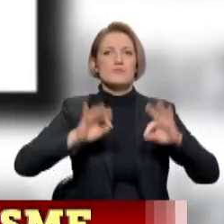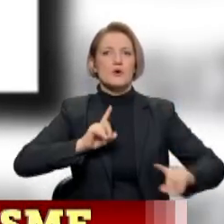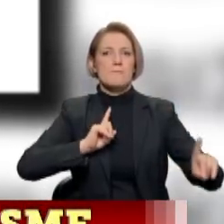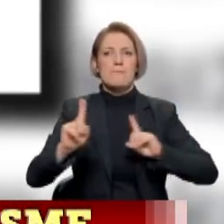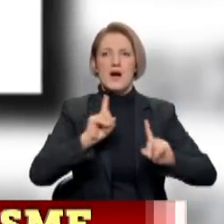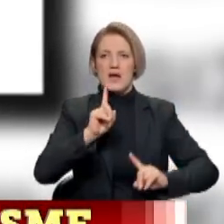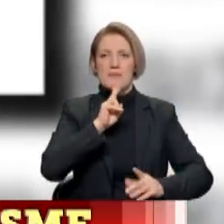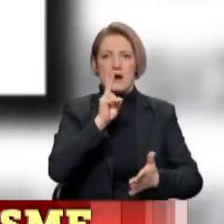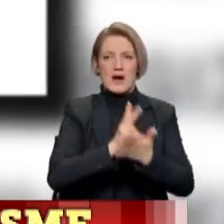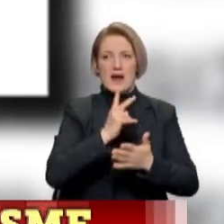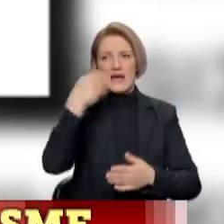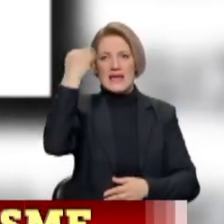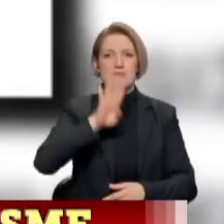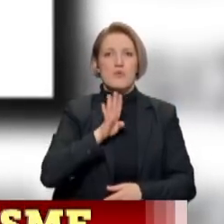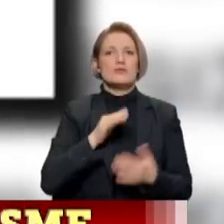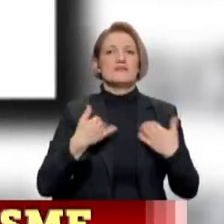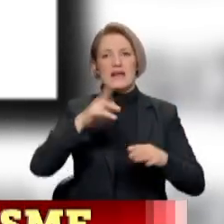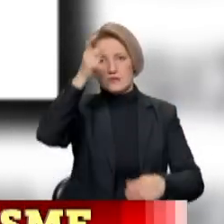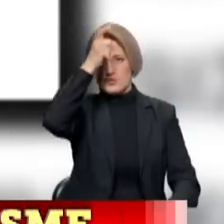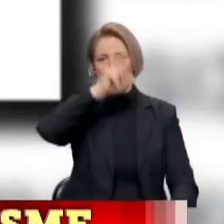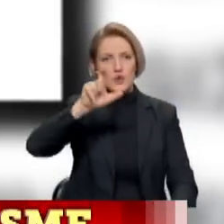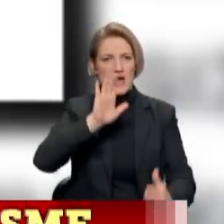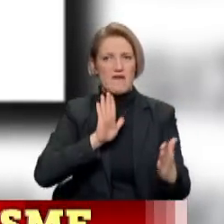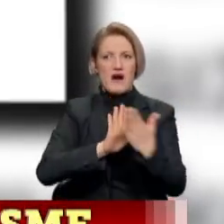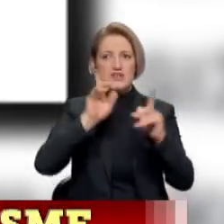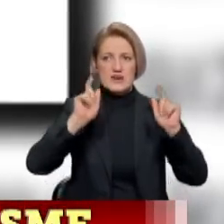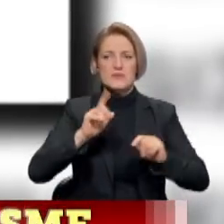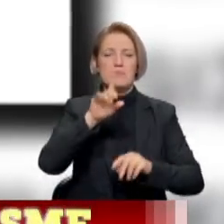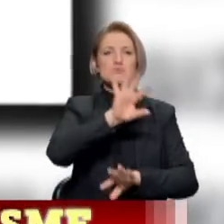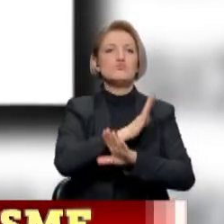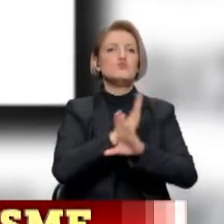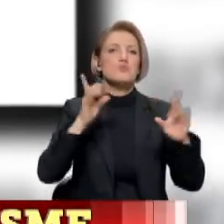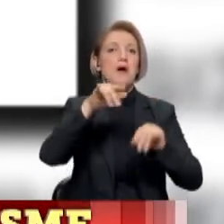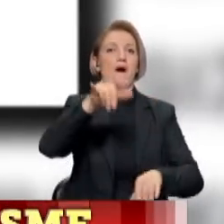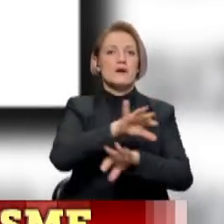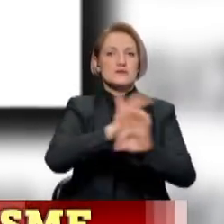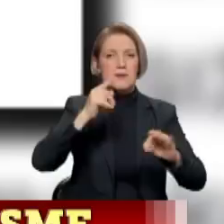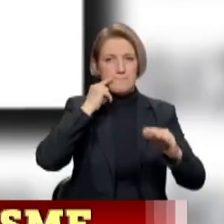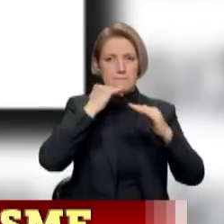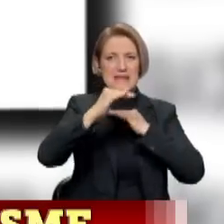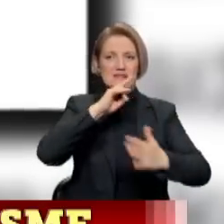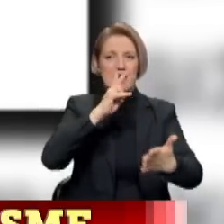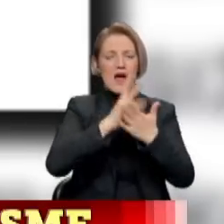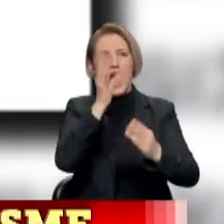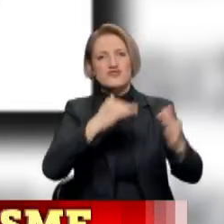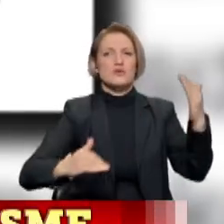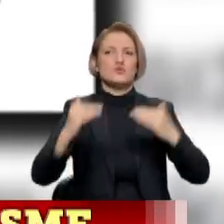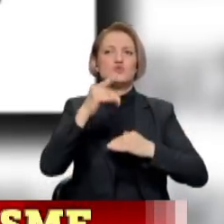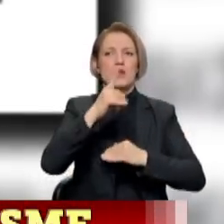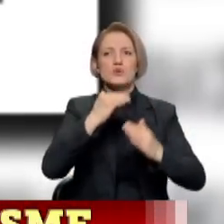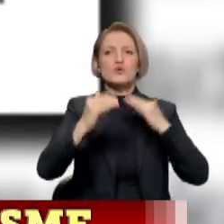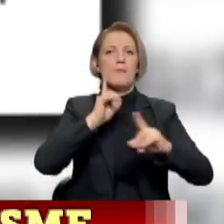mahkeme kararı sadece Ekrem İmamoğlu'na değil, Türkiye'ye karşı yapılan büyük bir haksızlıktır. Millet iradesi her şeyin üstündedir.